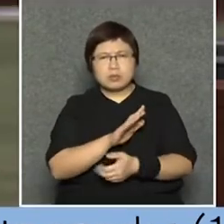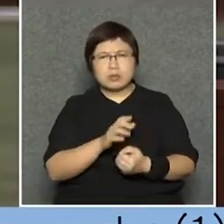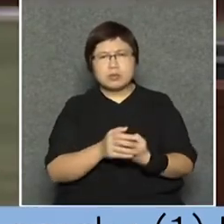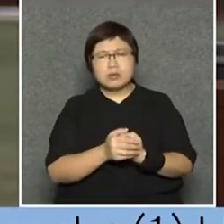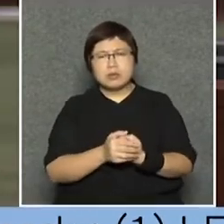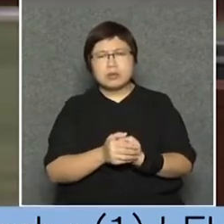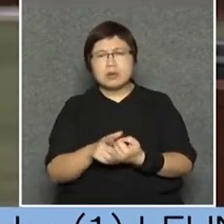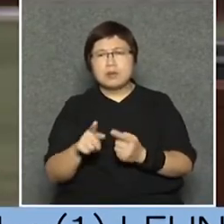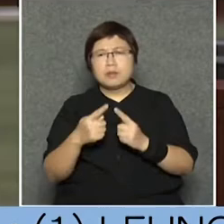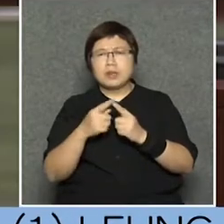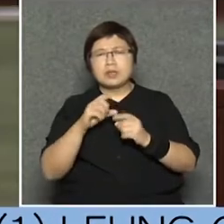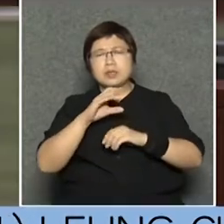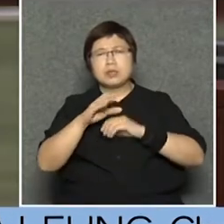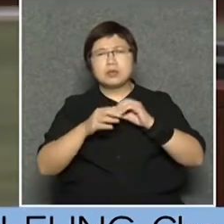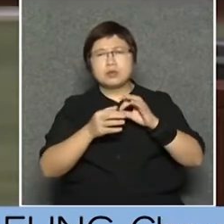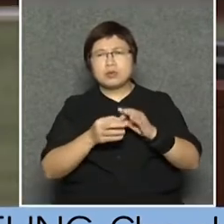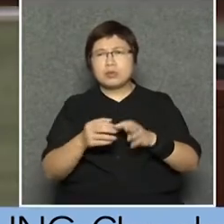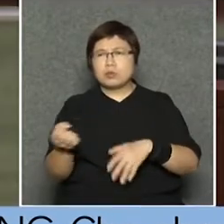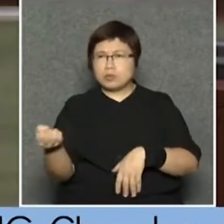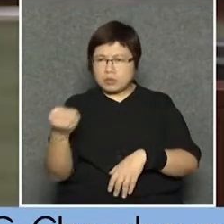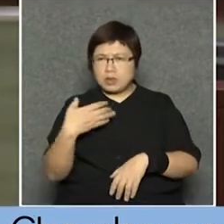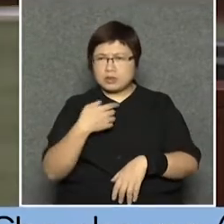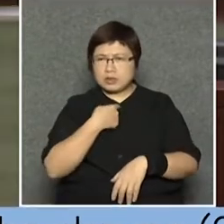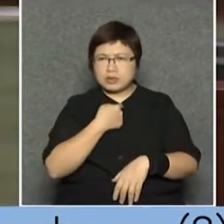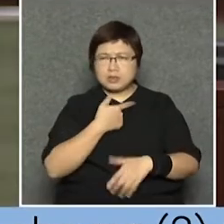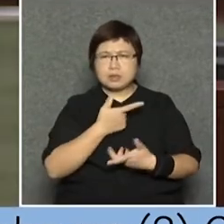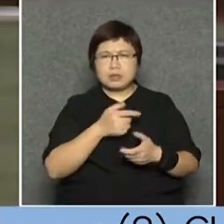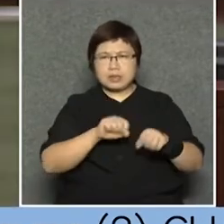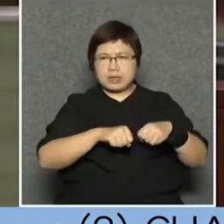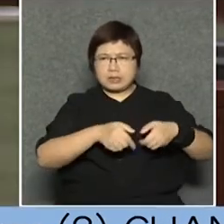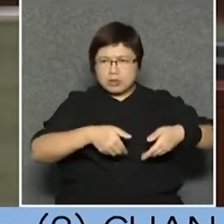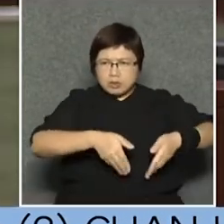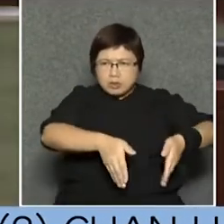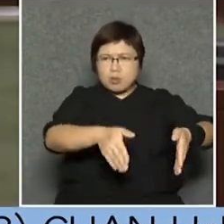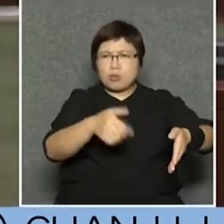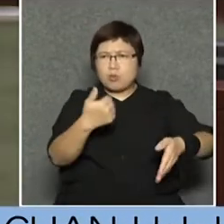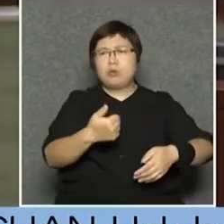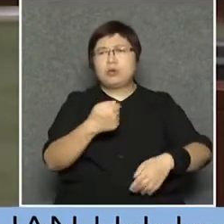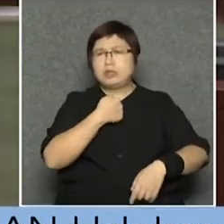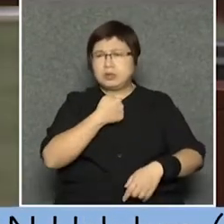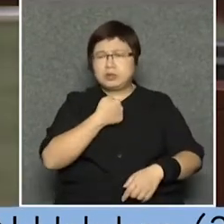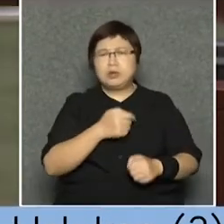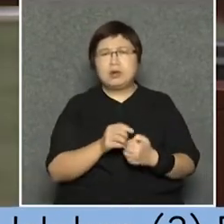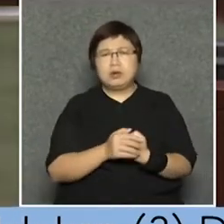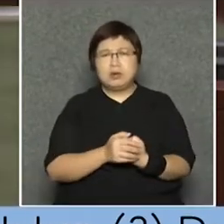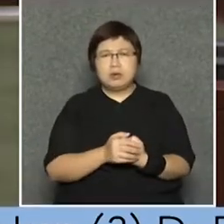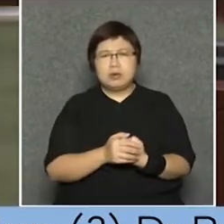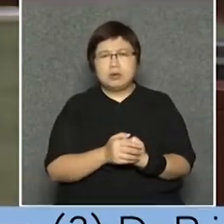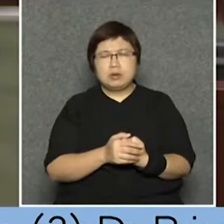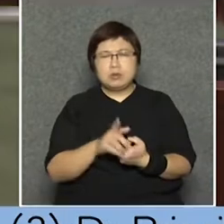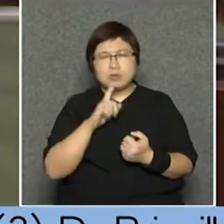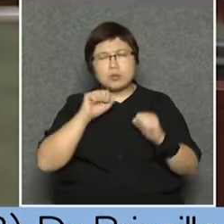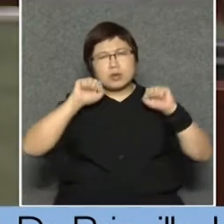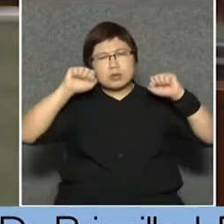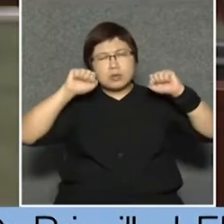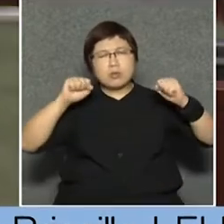民建聯都曾經說，喂，你要搞好啲單車徑，因為啲人呢係作為一個運動休